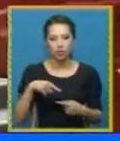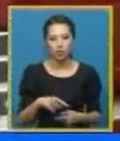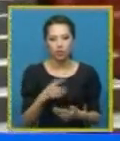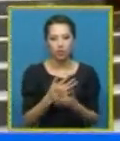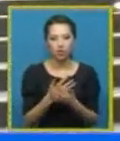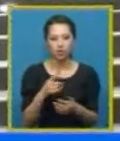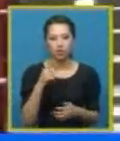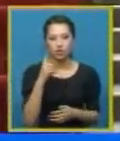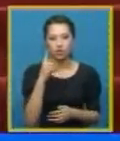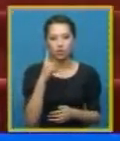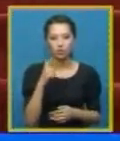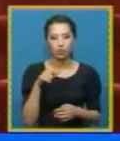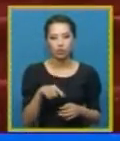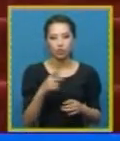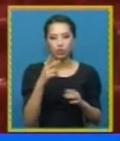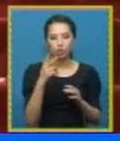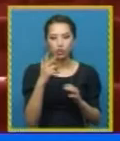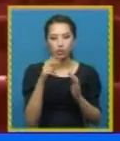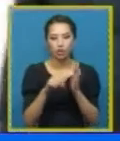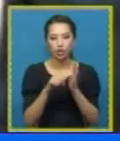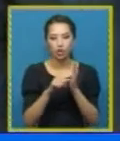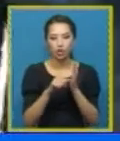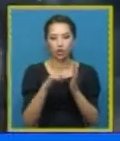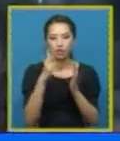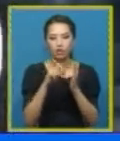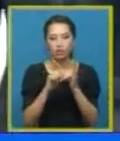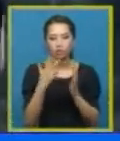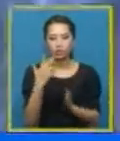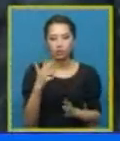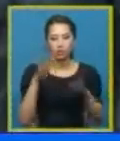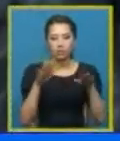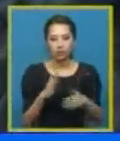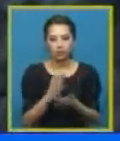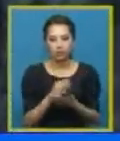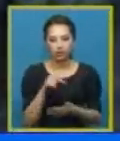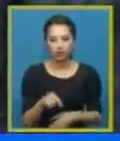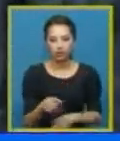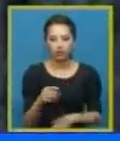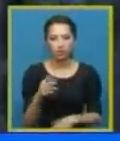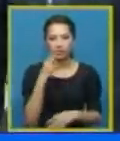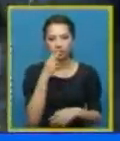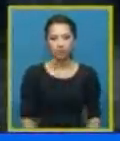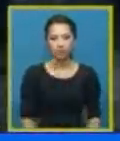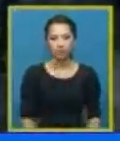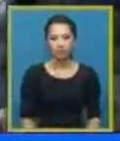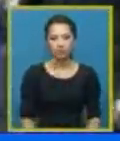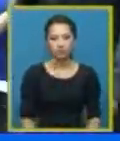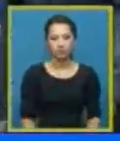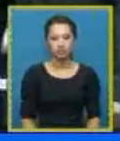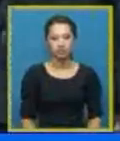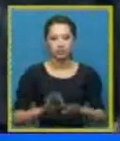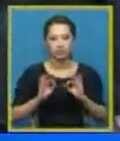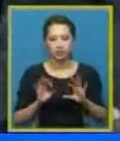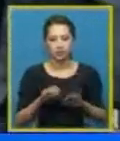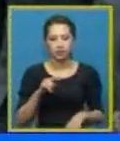Сыйымдылығы 1364 орын. Оңтүстікке сапарлай келген Нұрсұлтан Назарбаев алдымен осы орталыққа табан тіреді. Айтып өтейік,